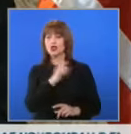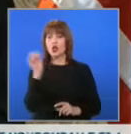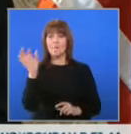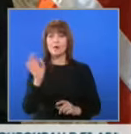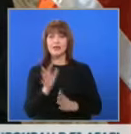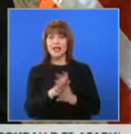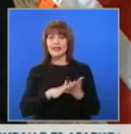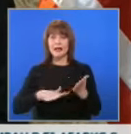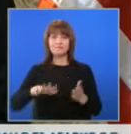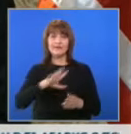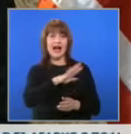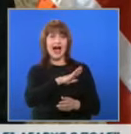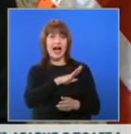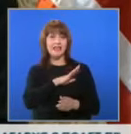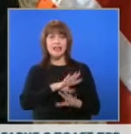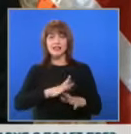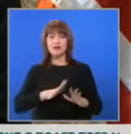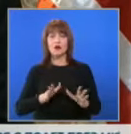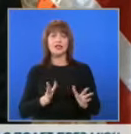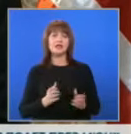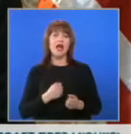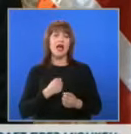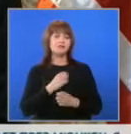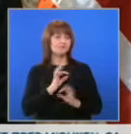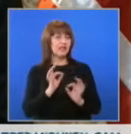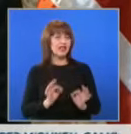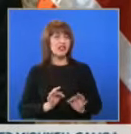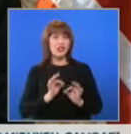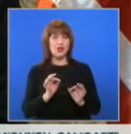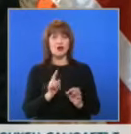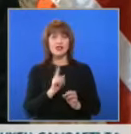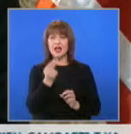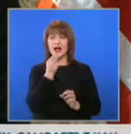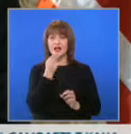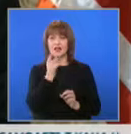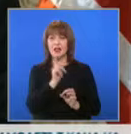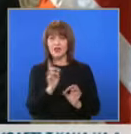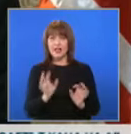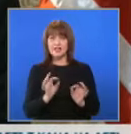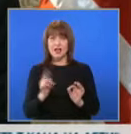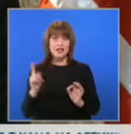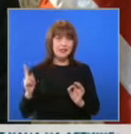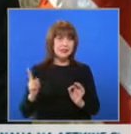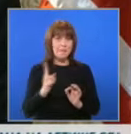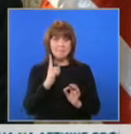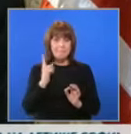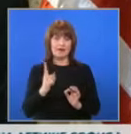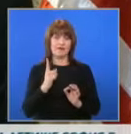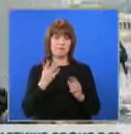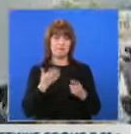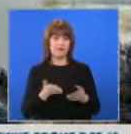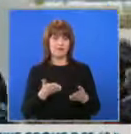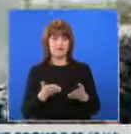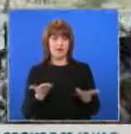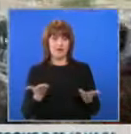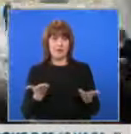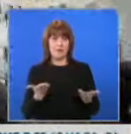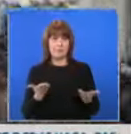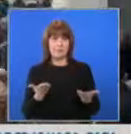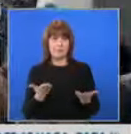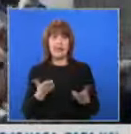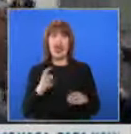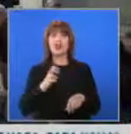100% от населението на Газа е в ситуация на сериозна хранителна несигурност. За първи път цяло едно население е класифицирано по този начин.